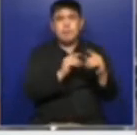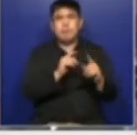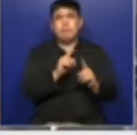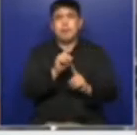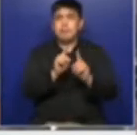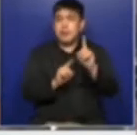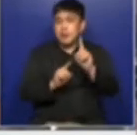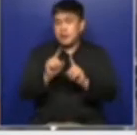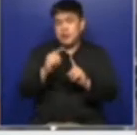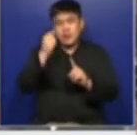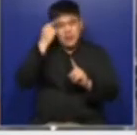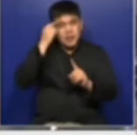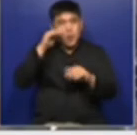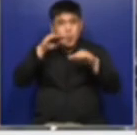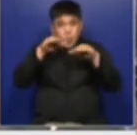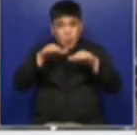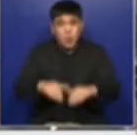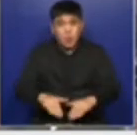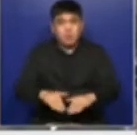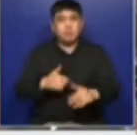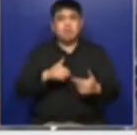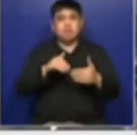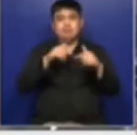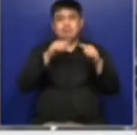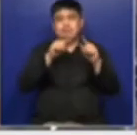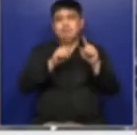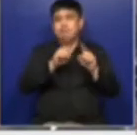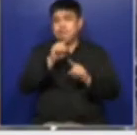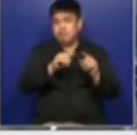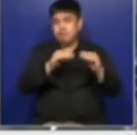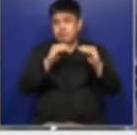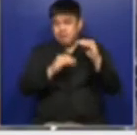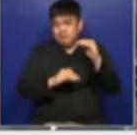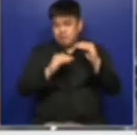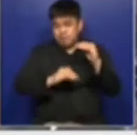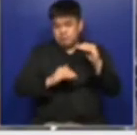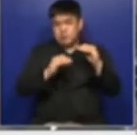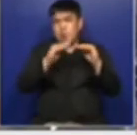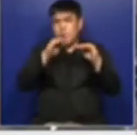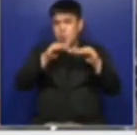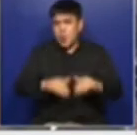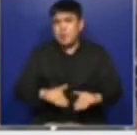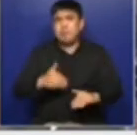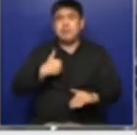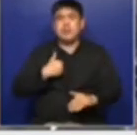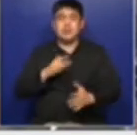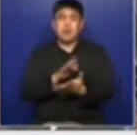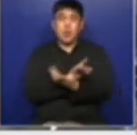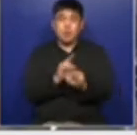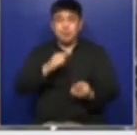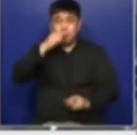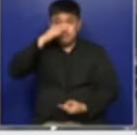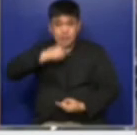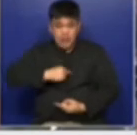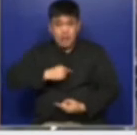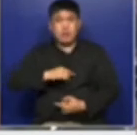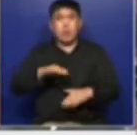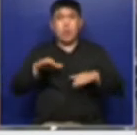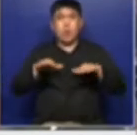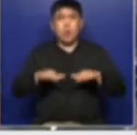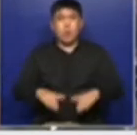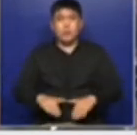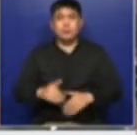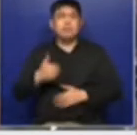ลดความเหลื่อมล้ำในการที่จะให้คนในสังคมไทยนะครับมีความเหลื่อมล้ำน้อยลงน